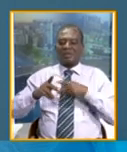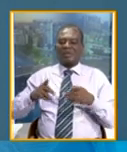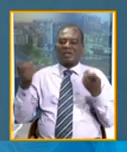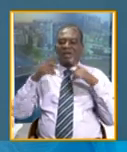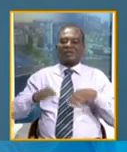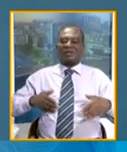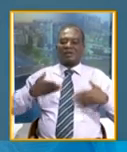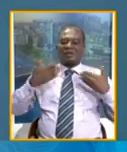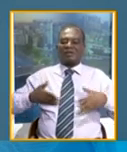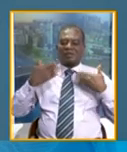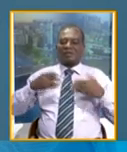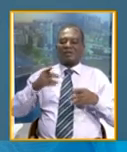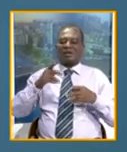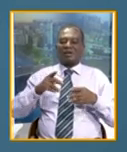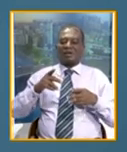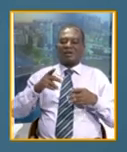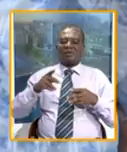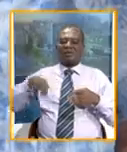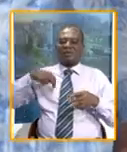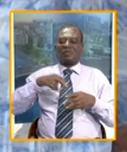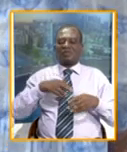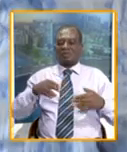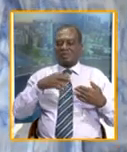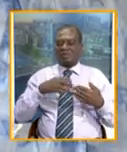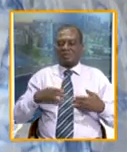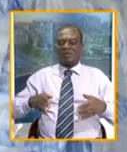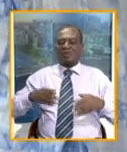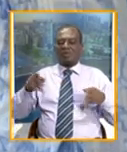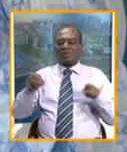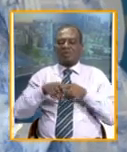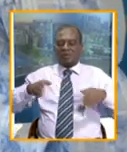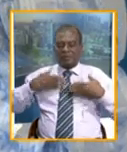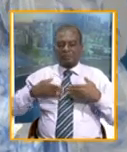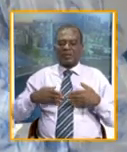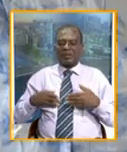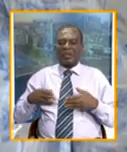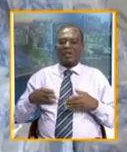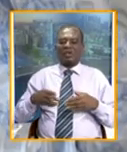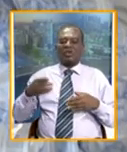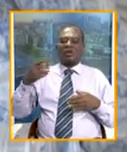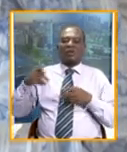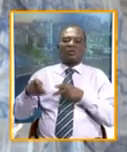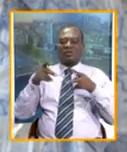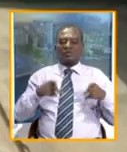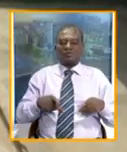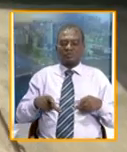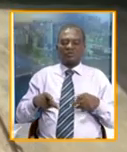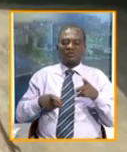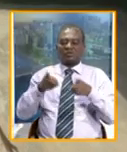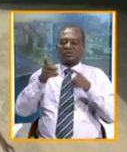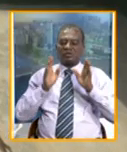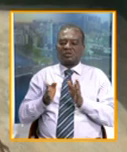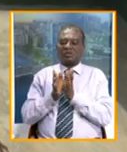populations, nous, cadres de ce village, nous sommes réjouis. Selon Acadio Mobio, directeur régional de l'hydraulique à Daloa,